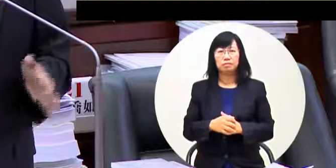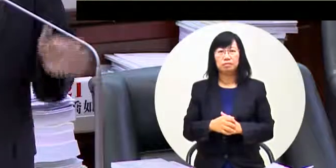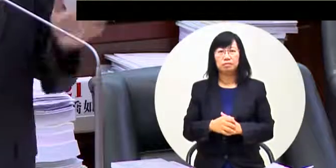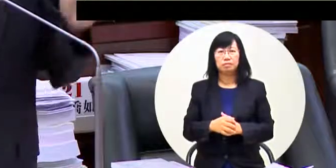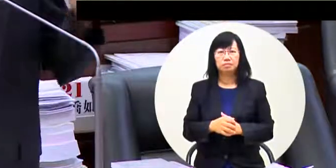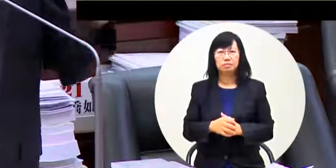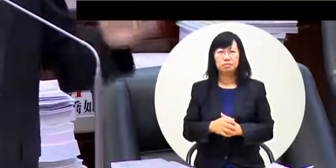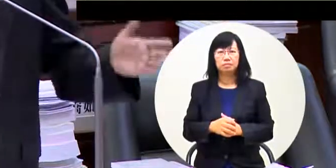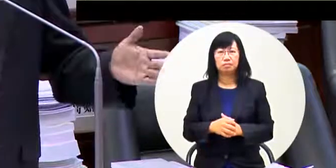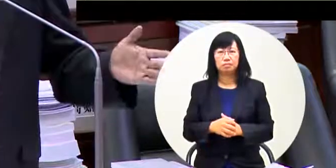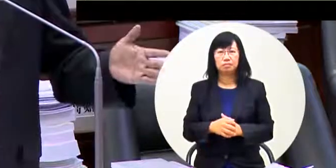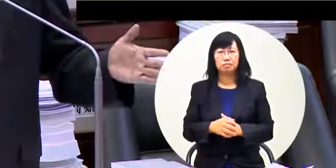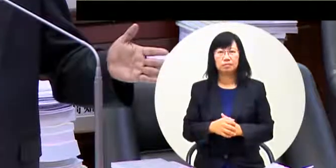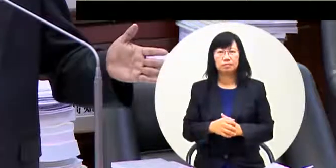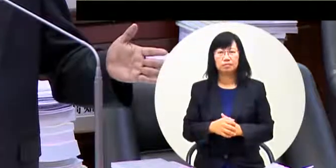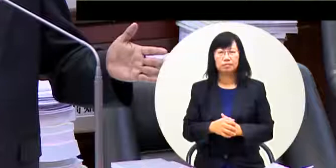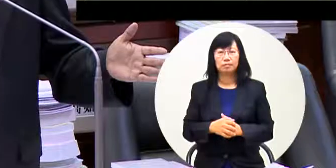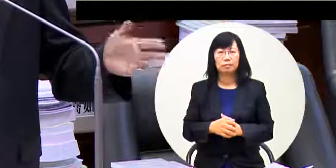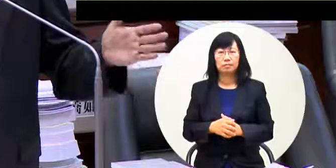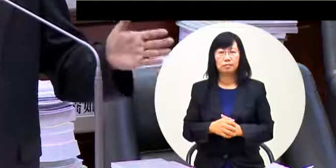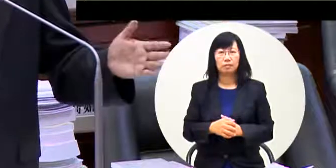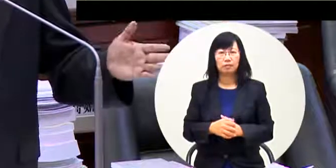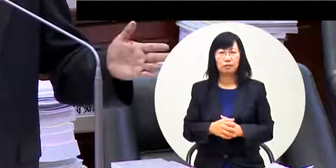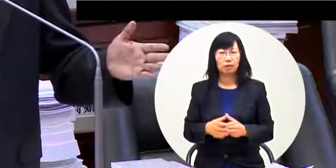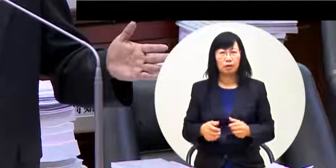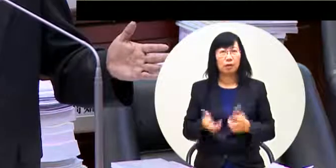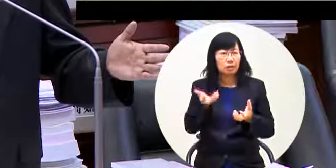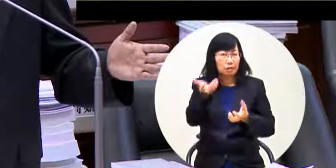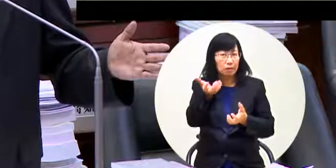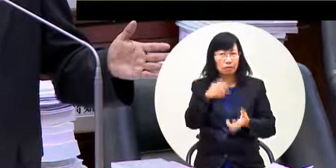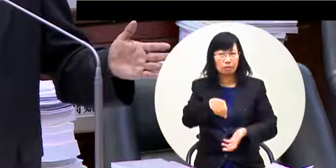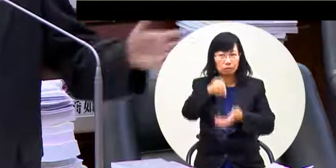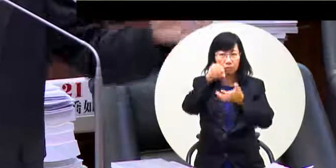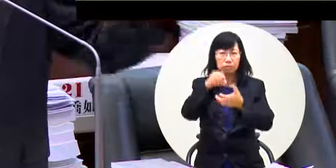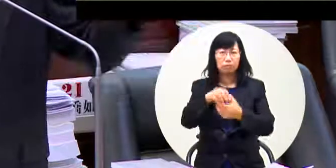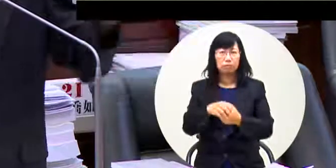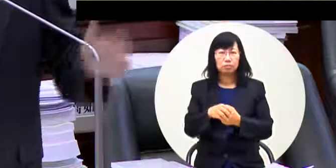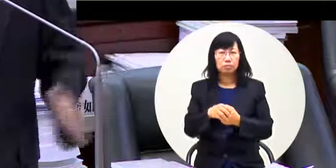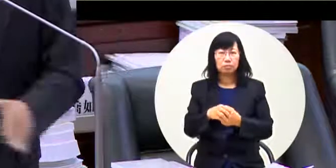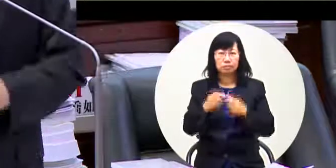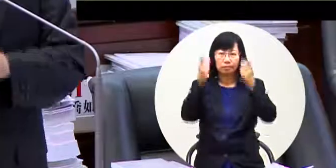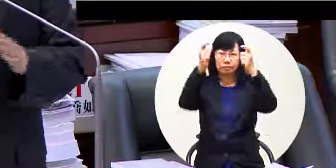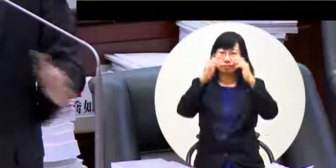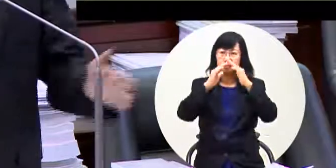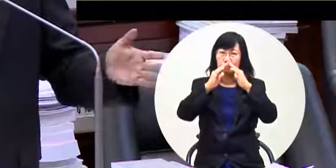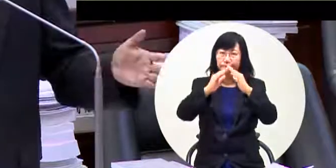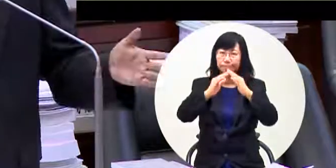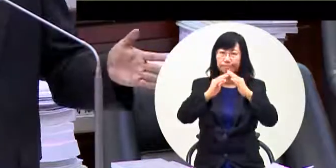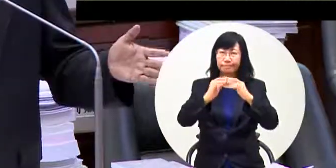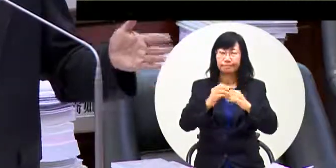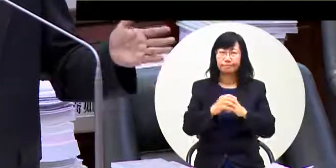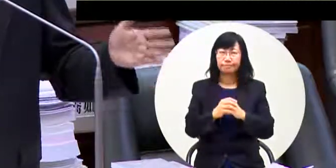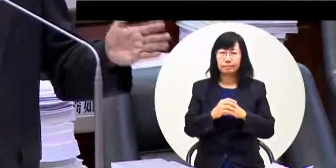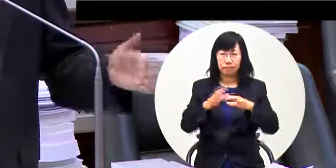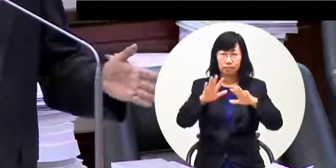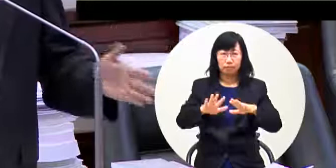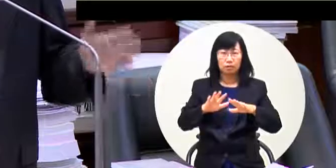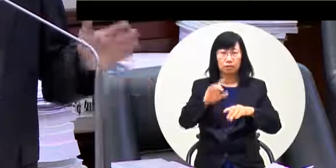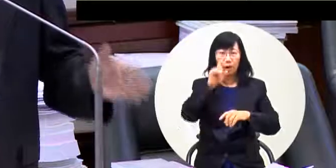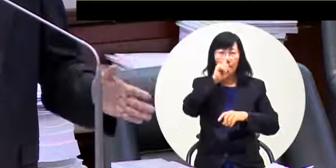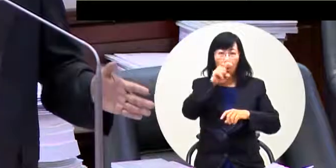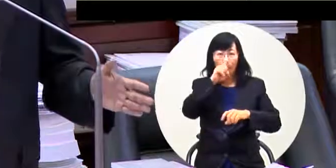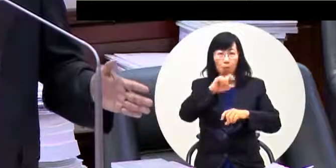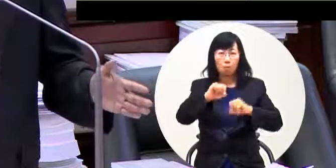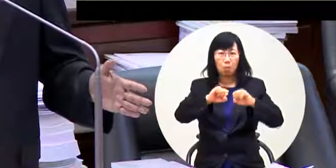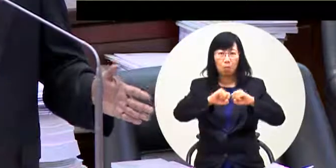所有刚刚我们讲到了隔用期现有的污染源是所有高雄是所有台湾